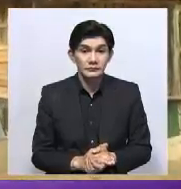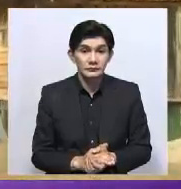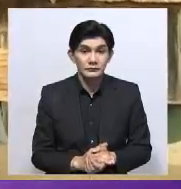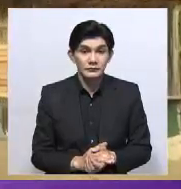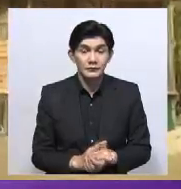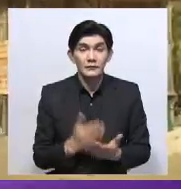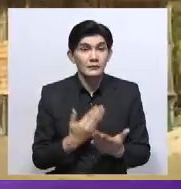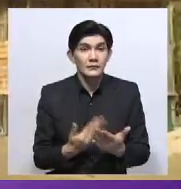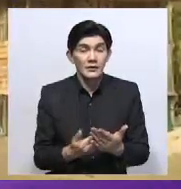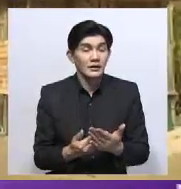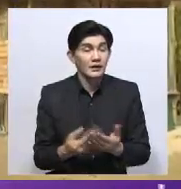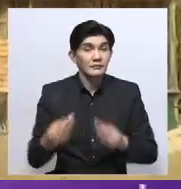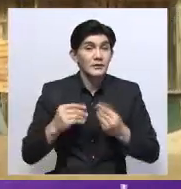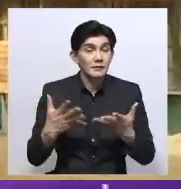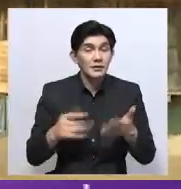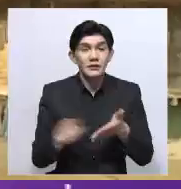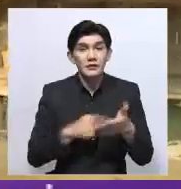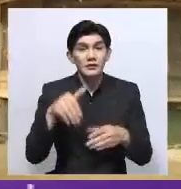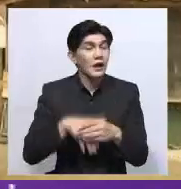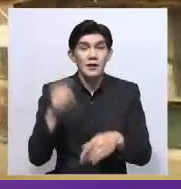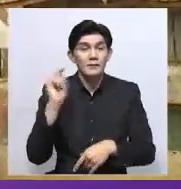เงินไม่มาการไม่เป็น